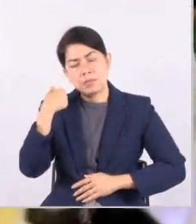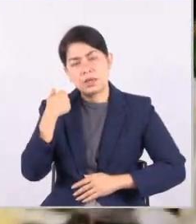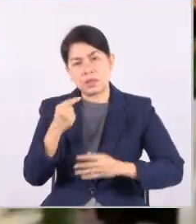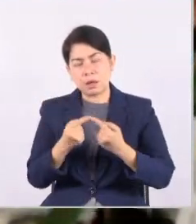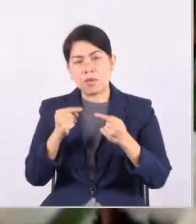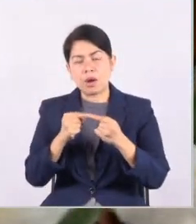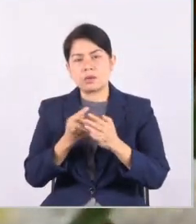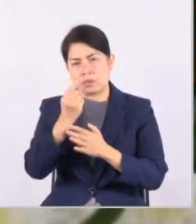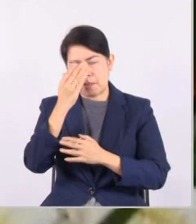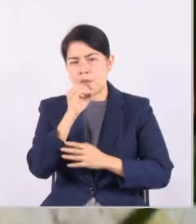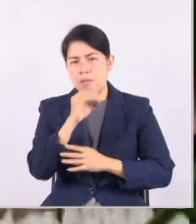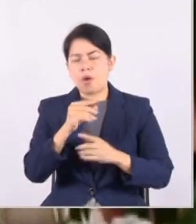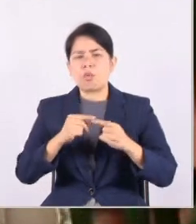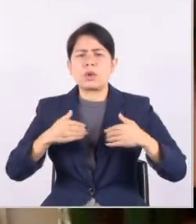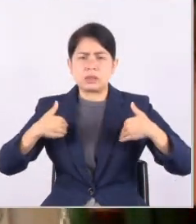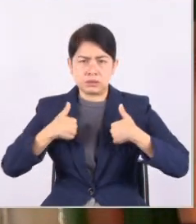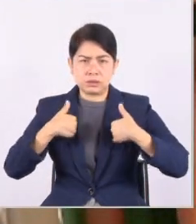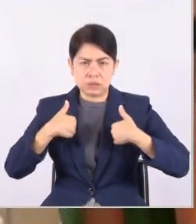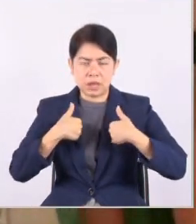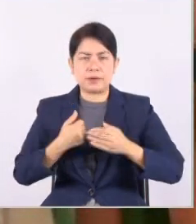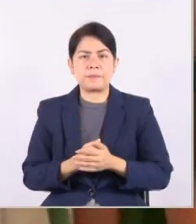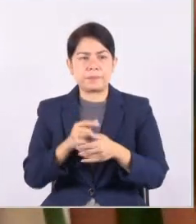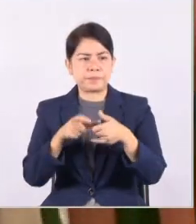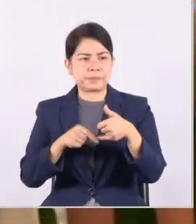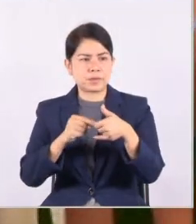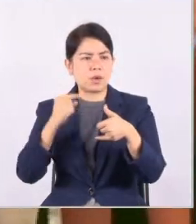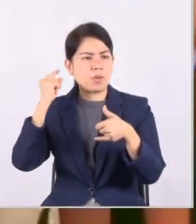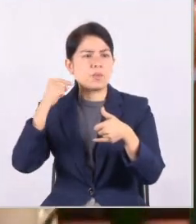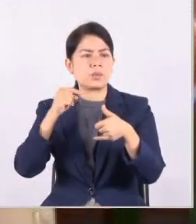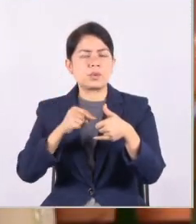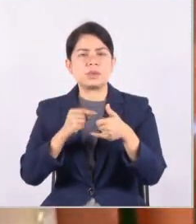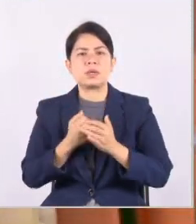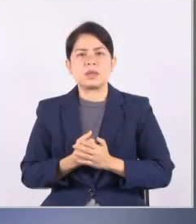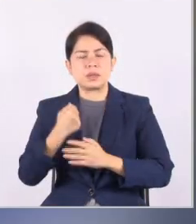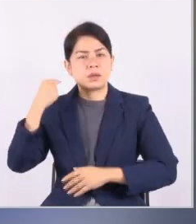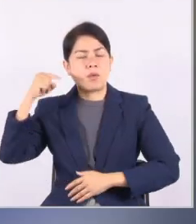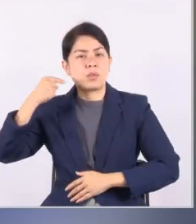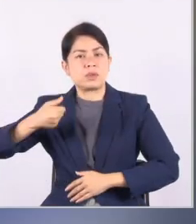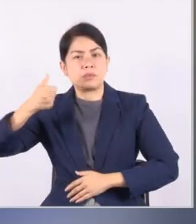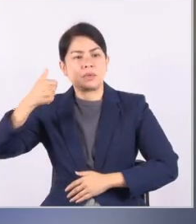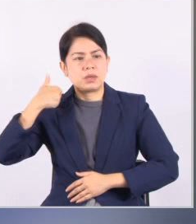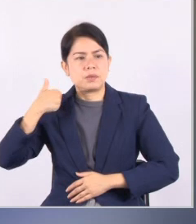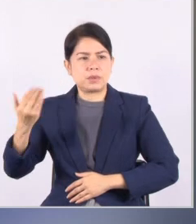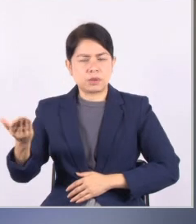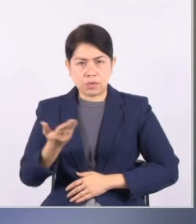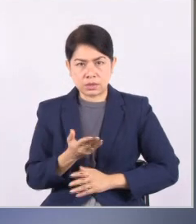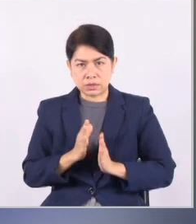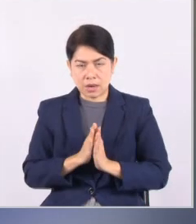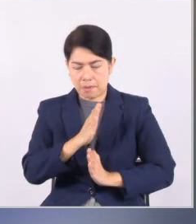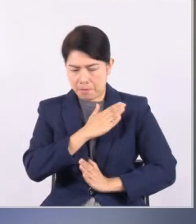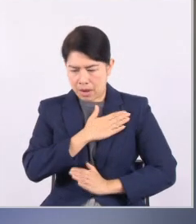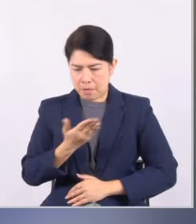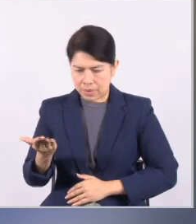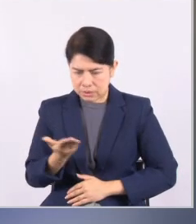ขึ้นมานั่งแล้วก็ยังสามารถใส่บาตรพระเพราะคืนนิมนต์พระมารับบาตรที่บ้านด้วยตัวเองได้หลังจากใส่บาตรเสร็